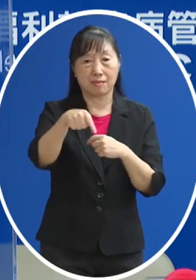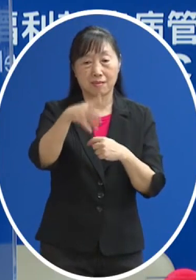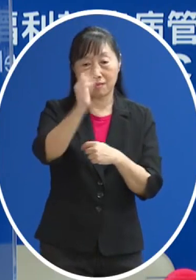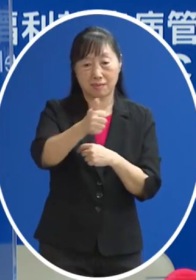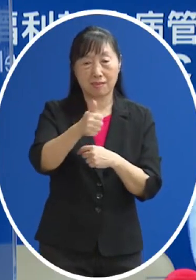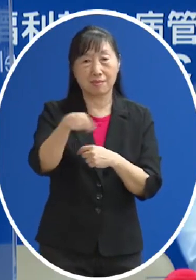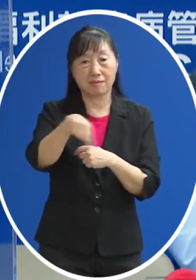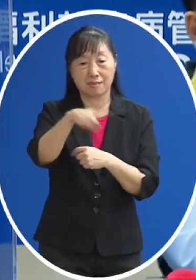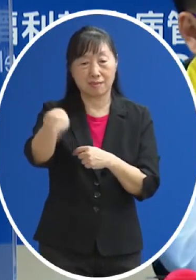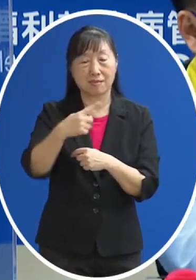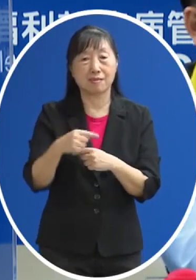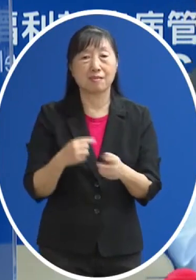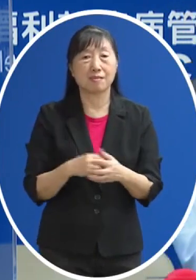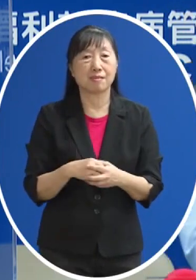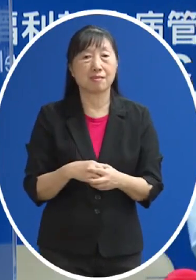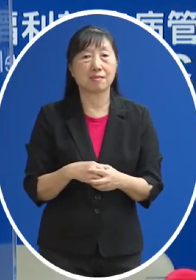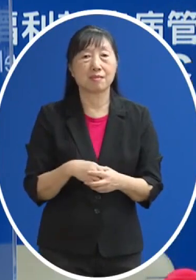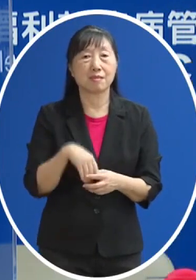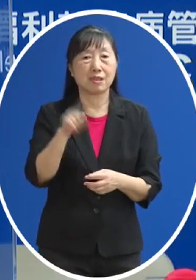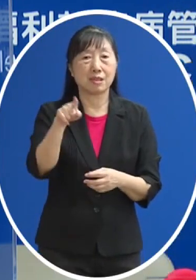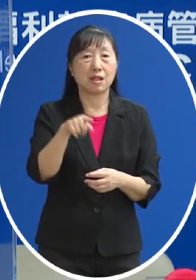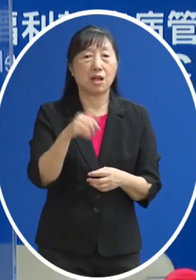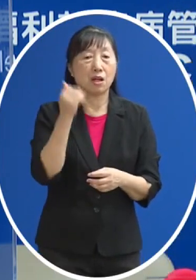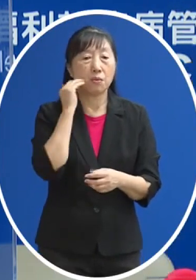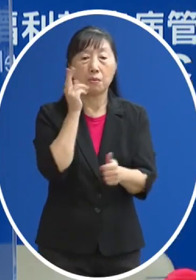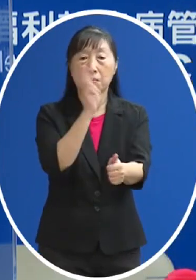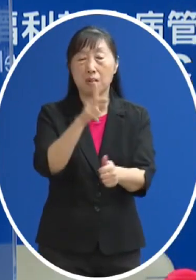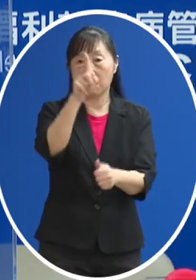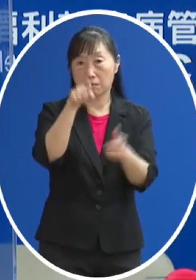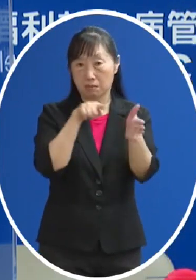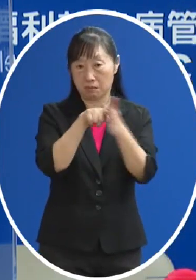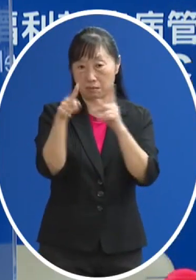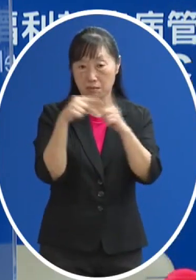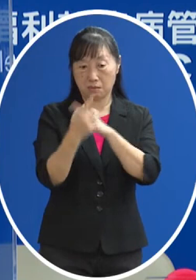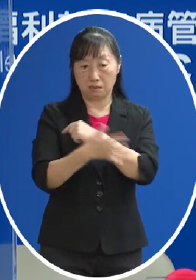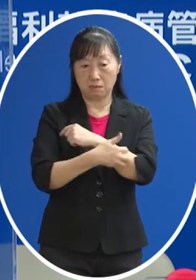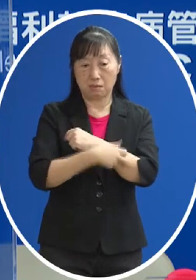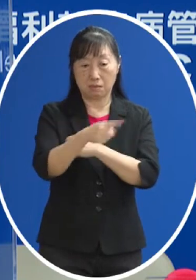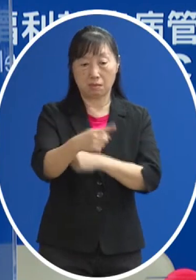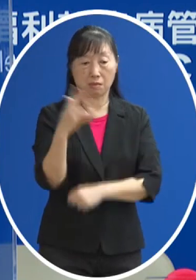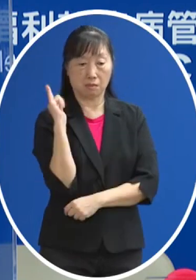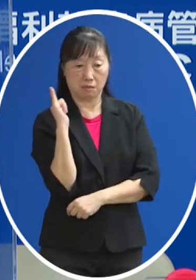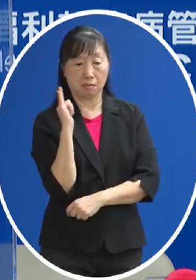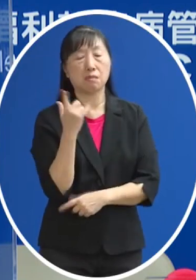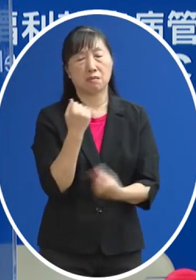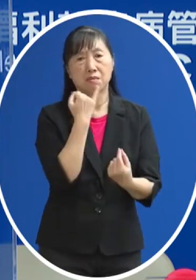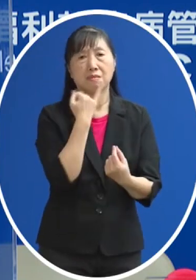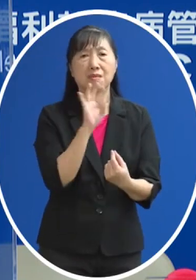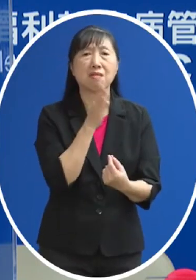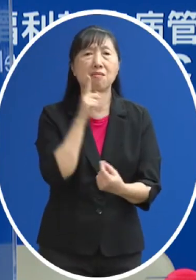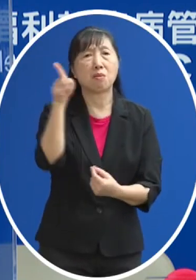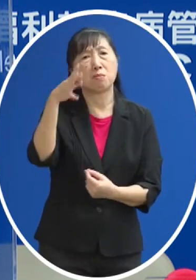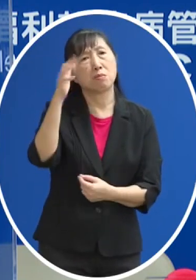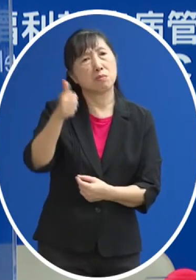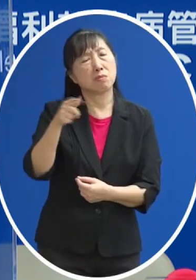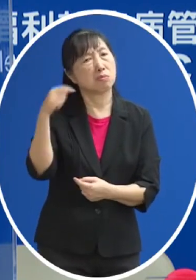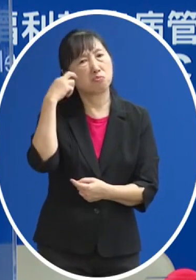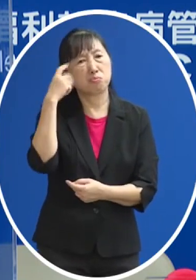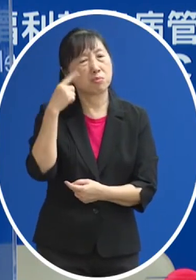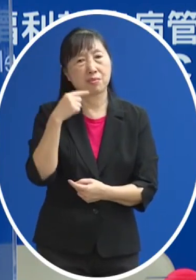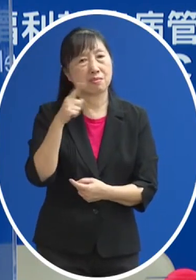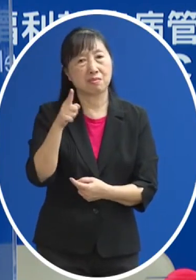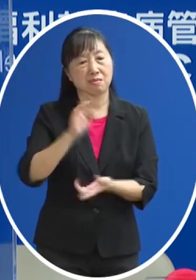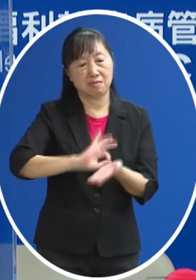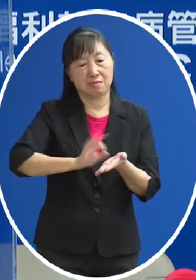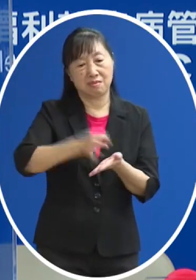者，就是说有专人的一个看顾，好，那可能就可以开始。但是业者认为说，专人的看顾上，在